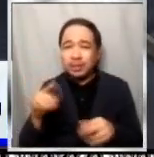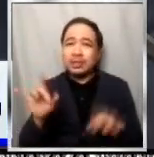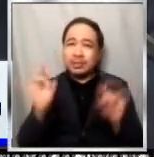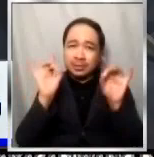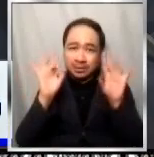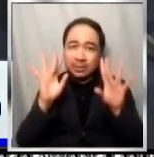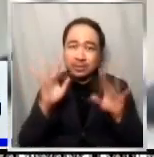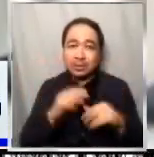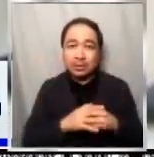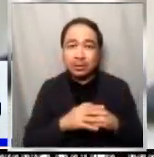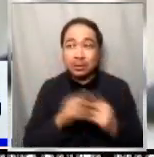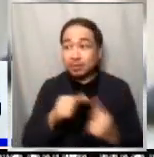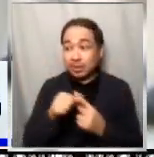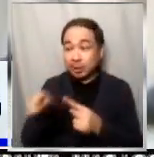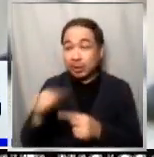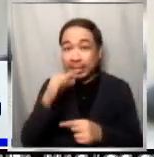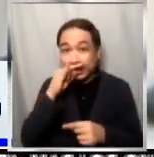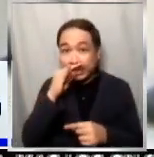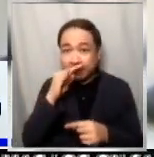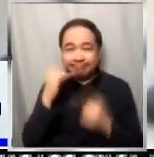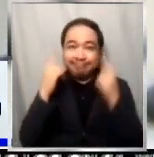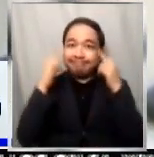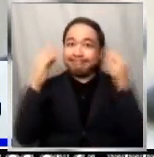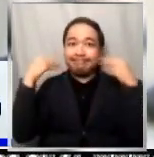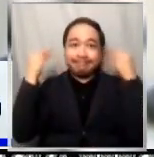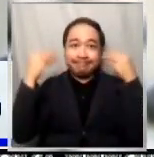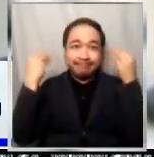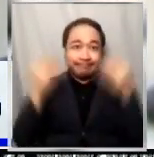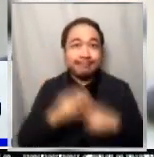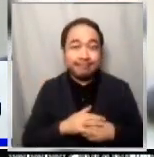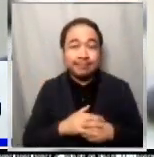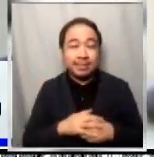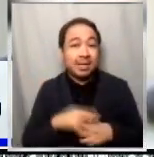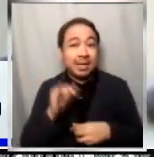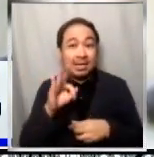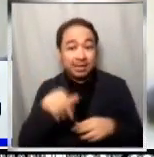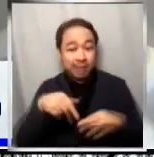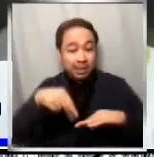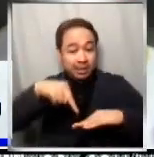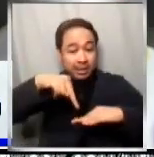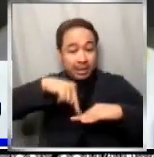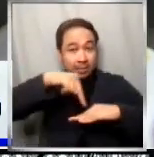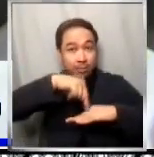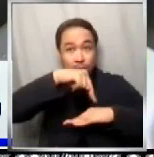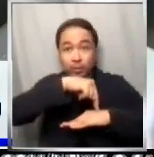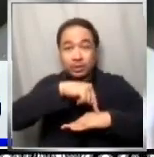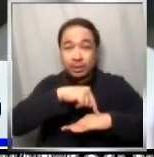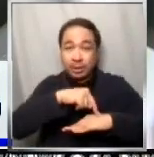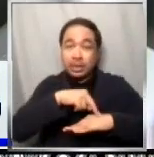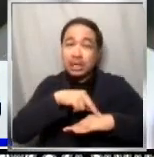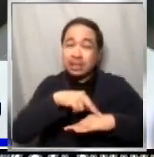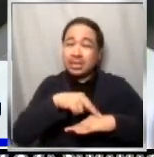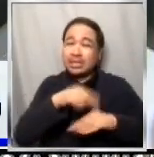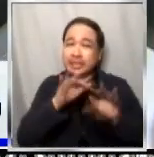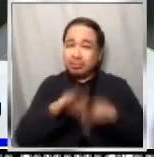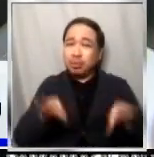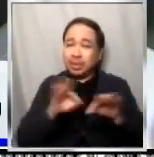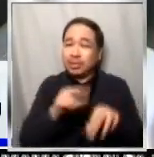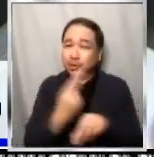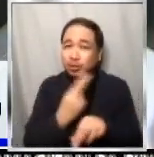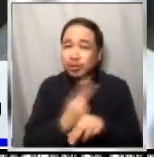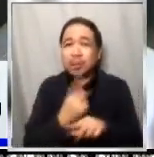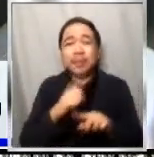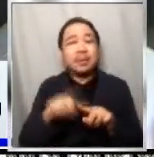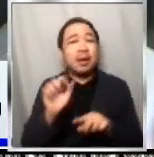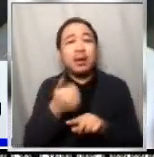alam ng bata yan. Kung hindi naman maiwasan gumamit ng extension dahil kulang talaga mga power outlet, makakatulong ang mga extension cord na tulad nito na